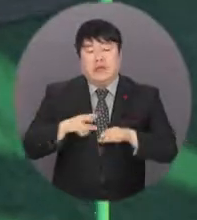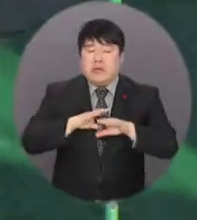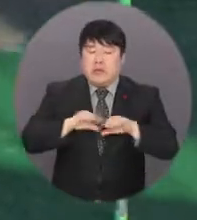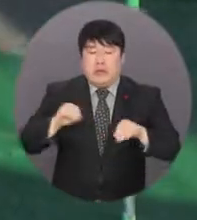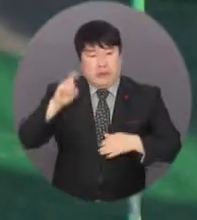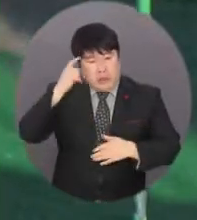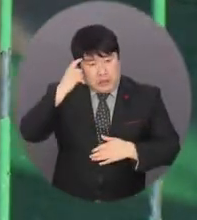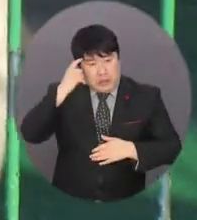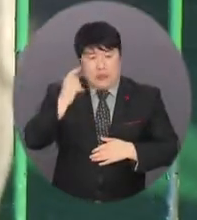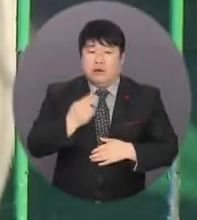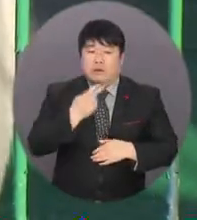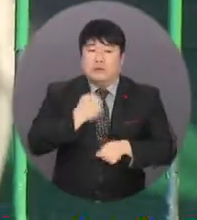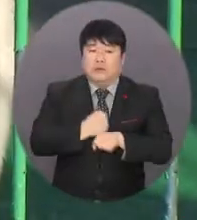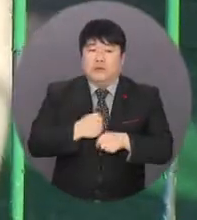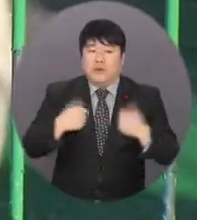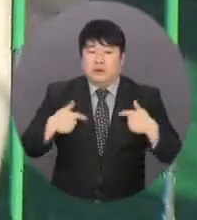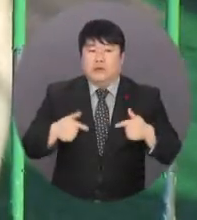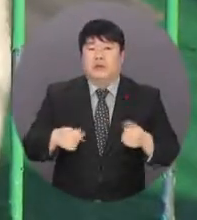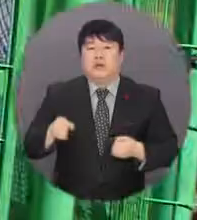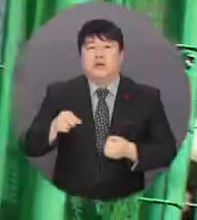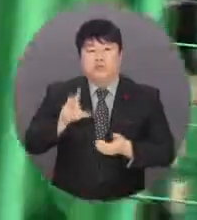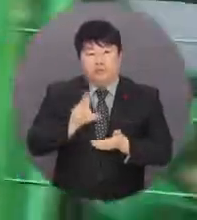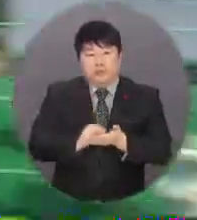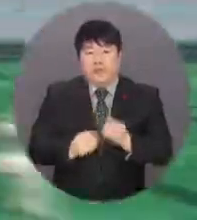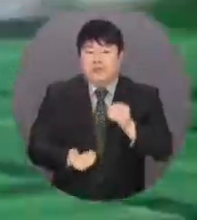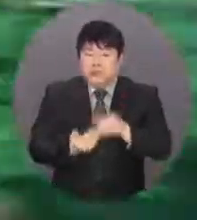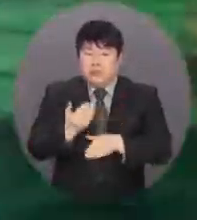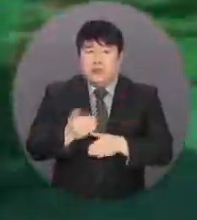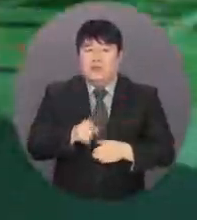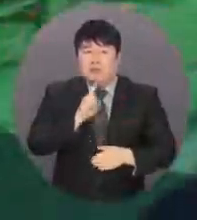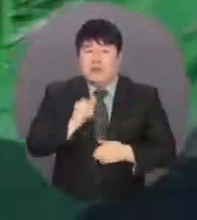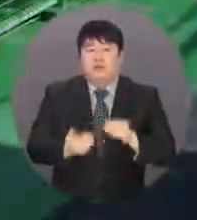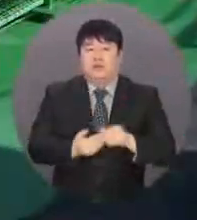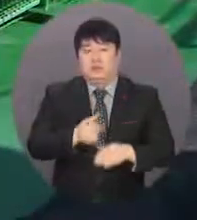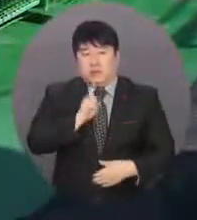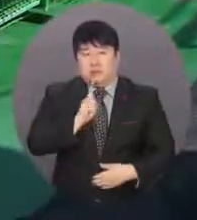논란이 반복될 수 있다는 지적이 나오고 있습니다. MBC 뉴스 조희원입니다.